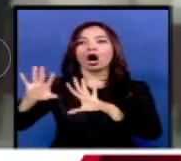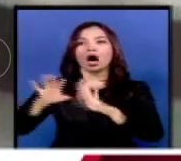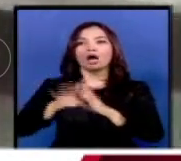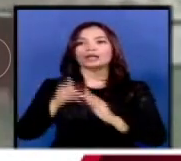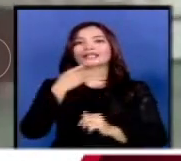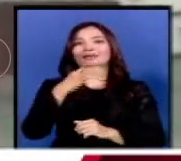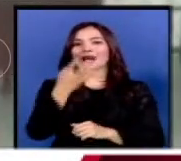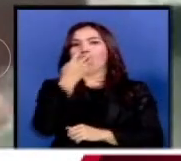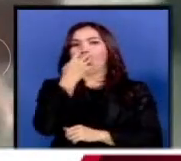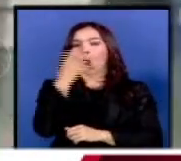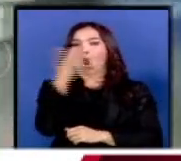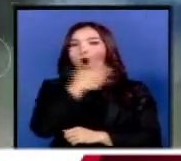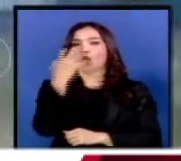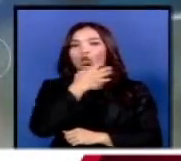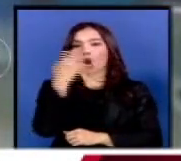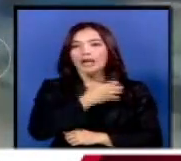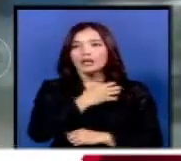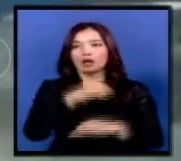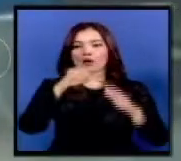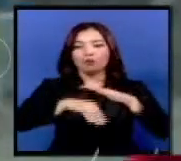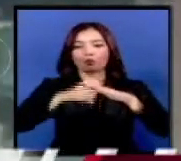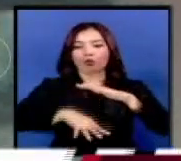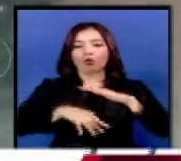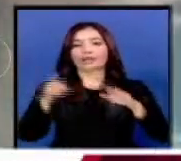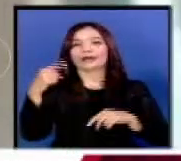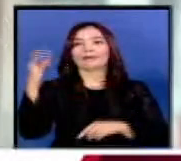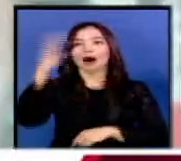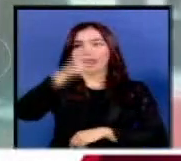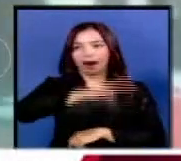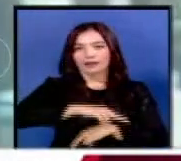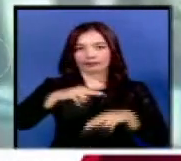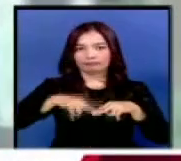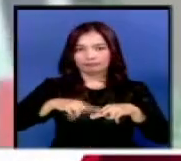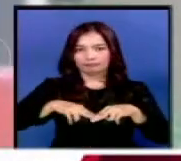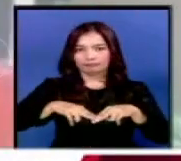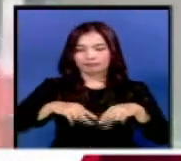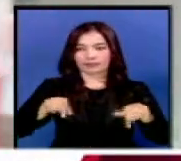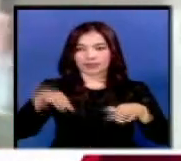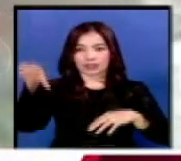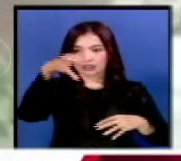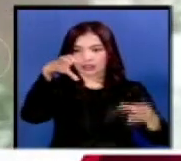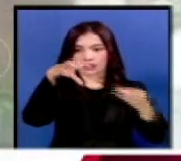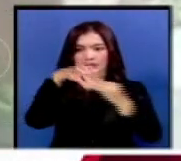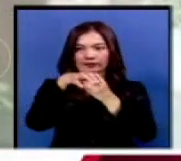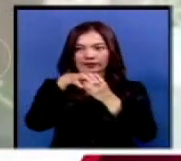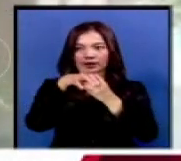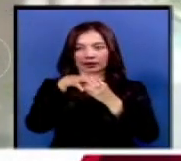rumah tetangganya setiap hari. Aksi Mas Riah ini terekam CCTV milik korbannya.